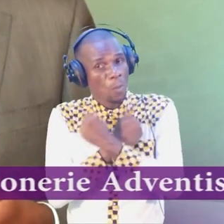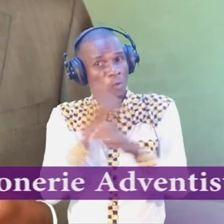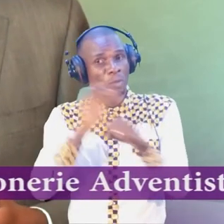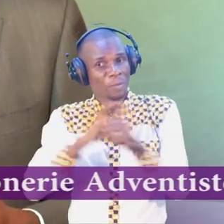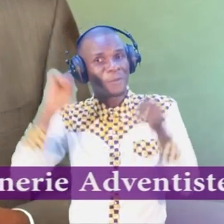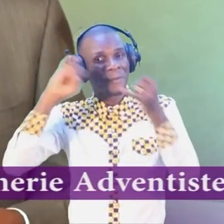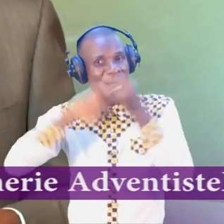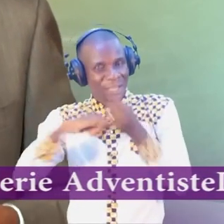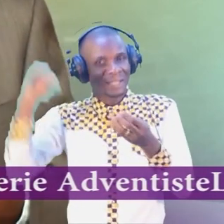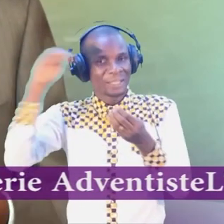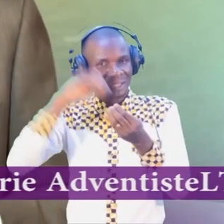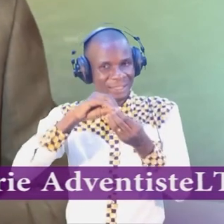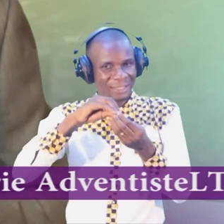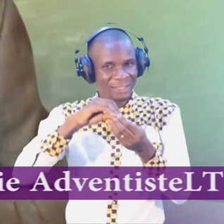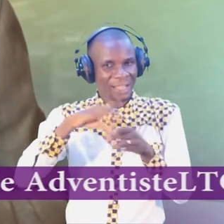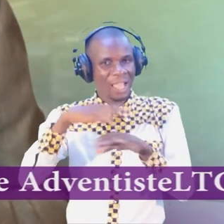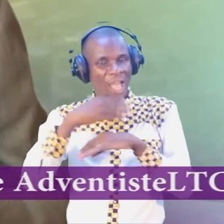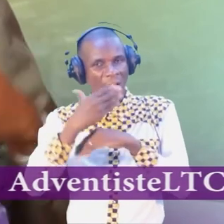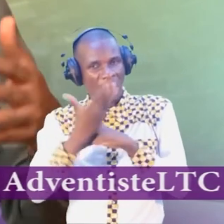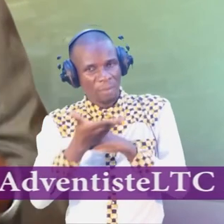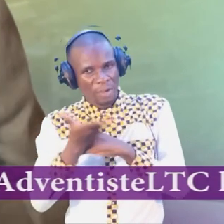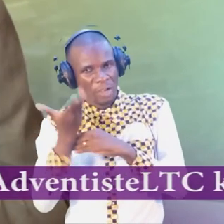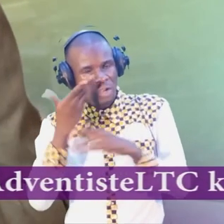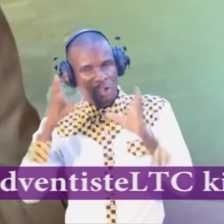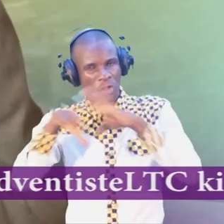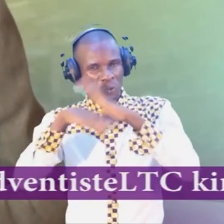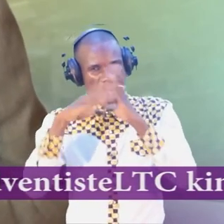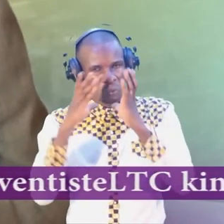mama akapenda mwanaume mwingine, wakafanya ndoa.